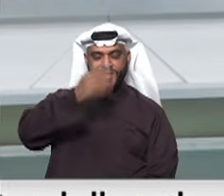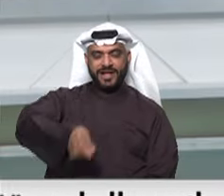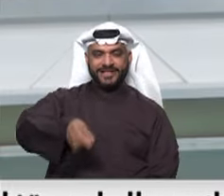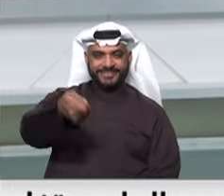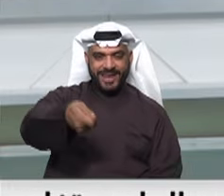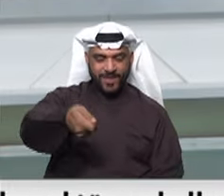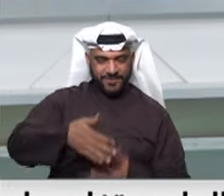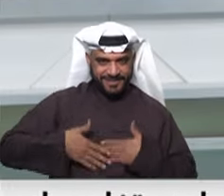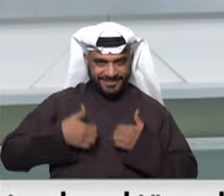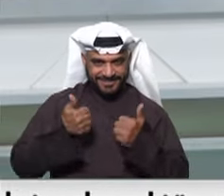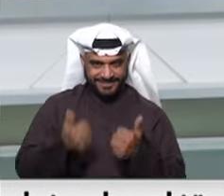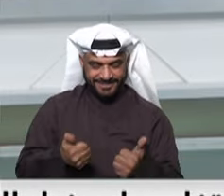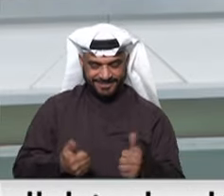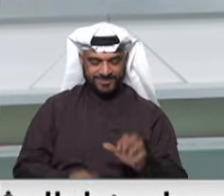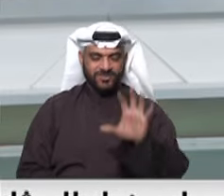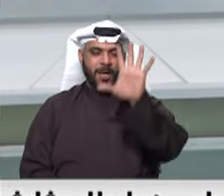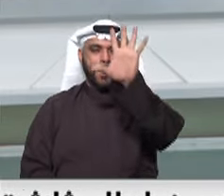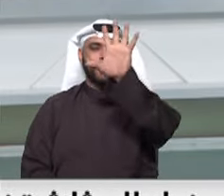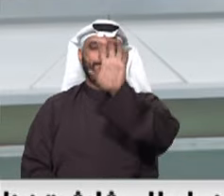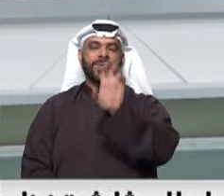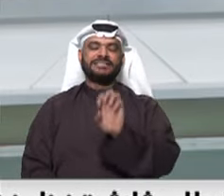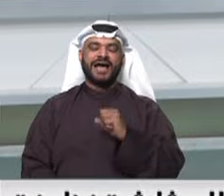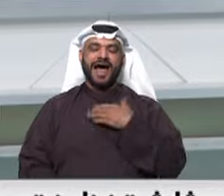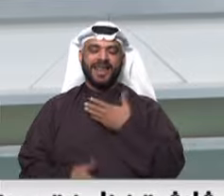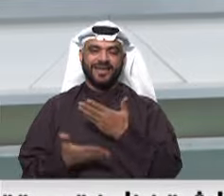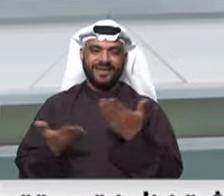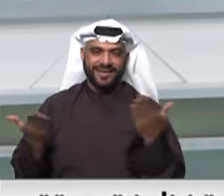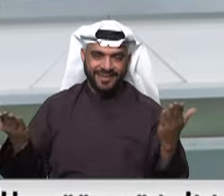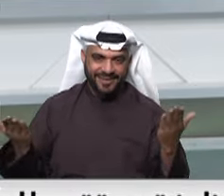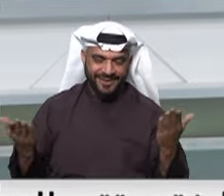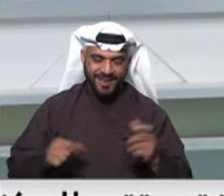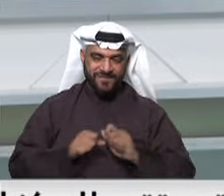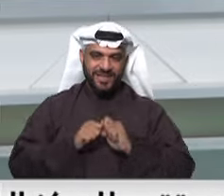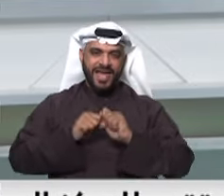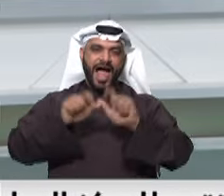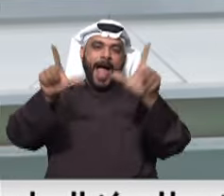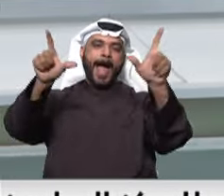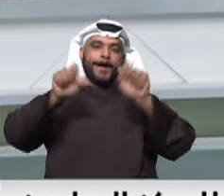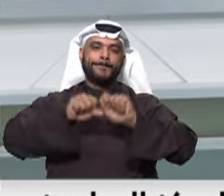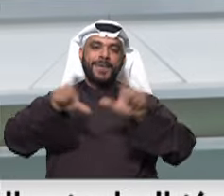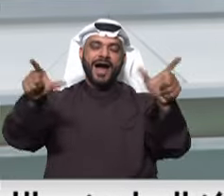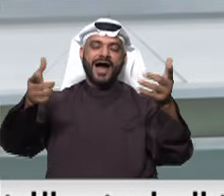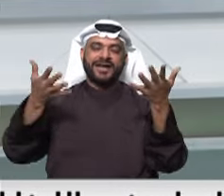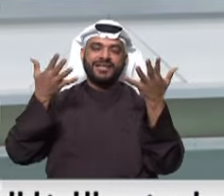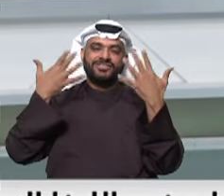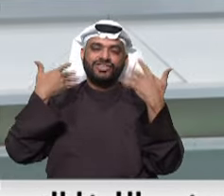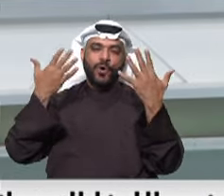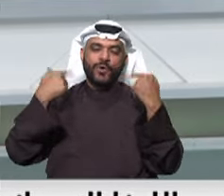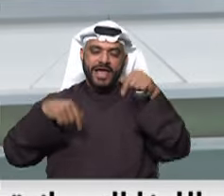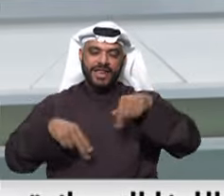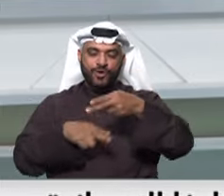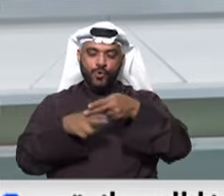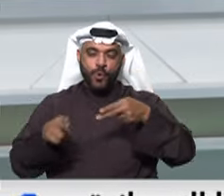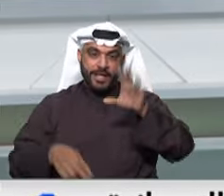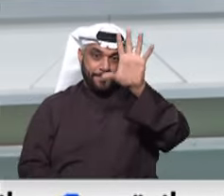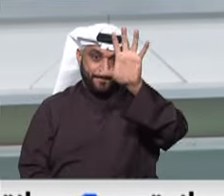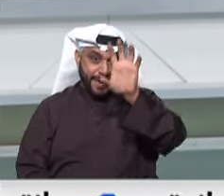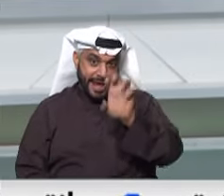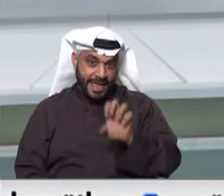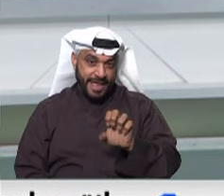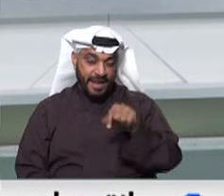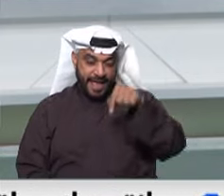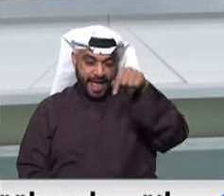السلام عليكم ورحمة الله وبركاته أعزائي المشاهدين، مساكم الله بالخير في نشرتنا الجوية لهذا المساء. أجواءنا لا تزال أجواء